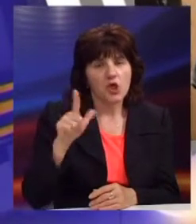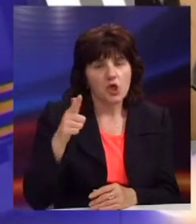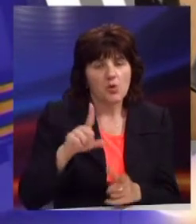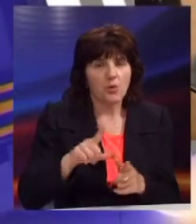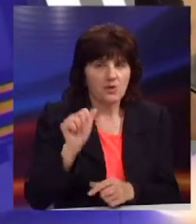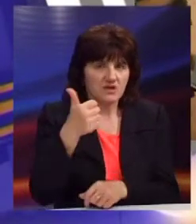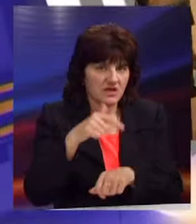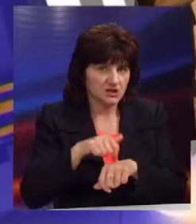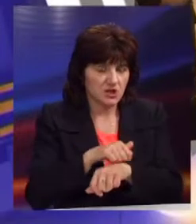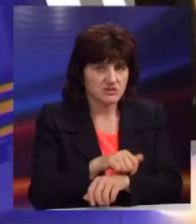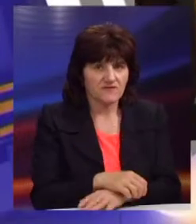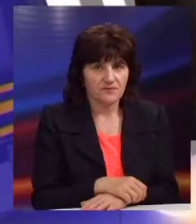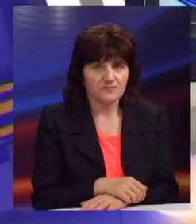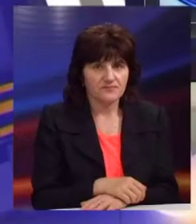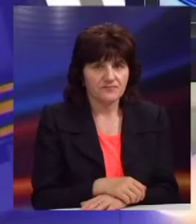časova.